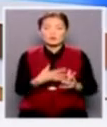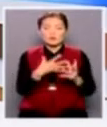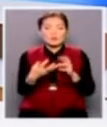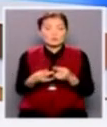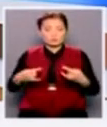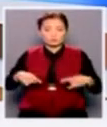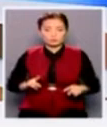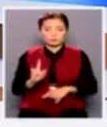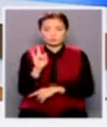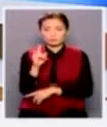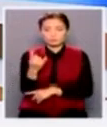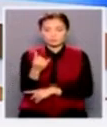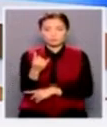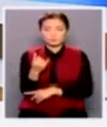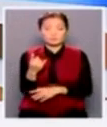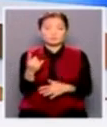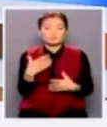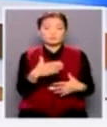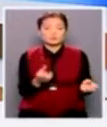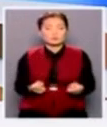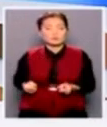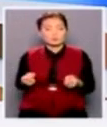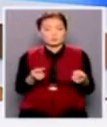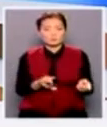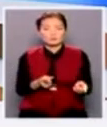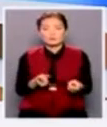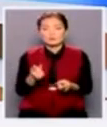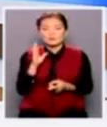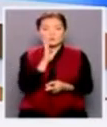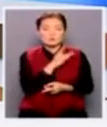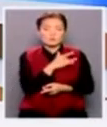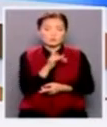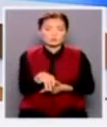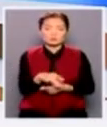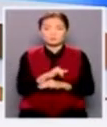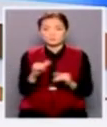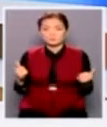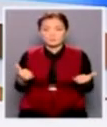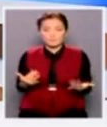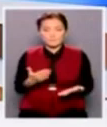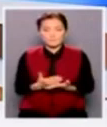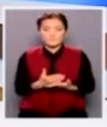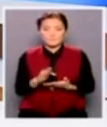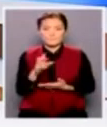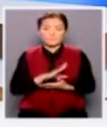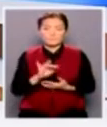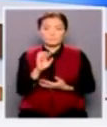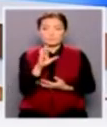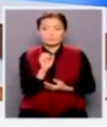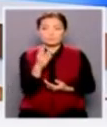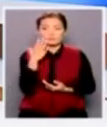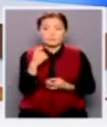құрсағына сыйғызған шаранасын тағдыр тәркегіне лақтыра салатын безбүрек аналар неге көбеюде? Атырауға бэби-бокс